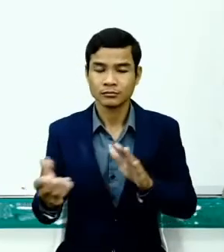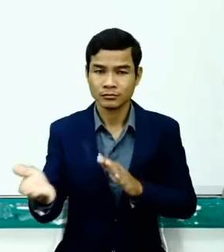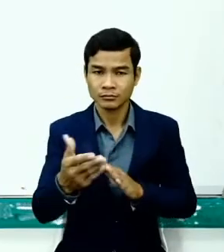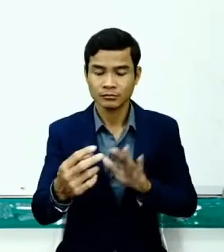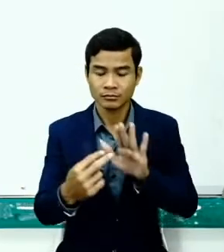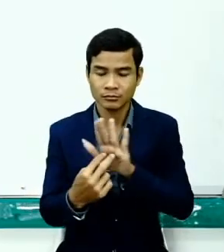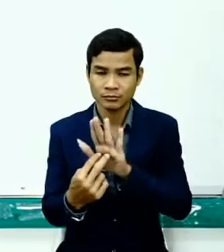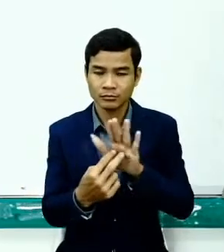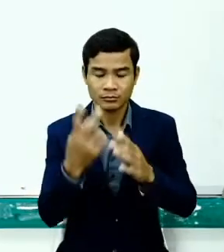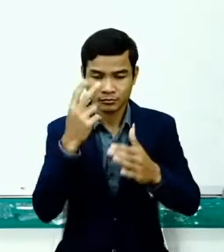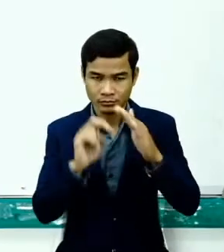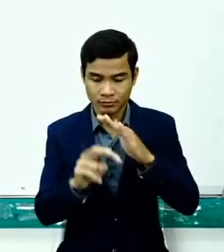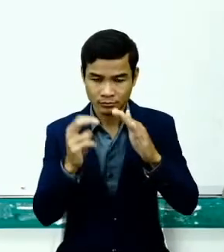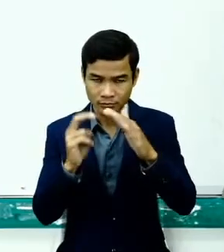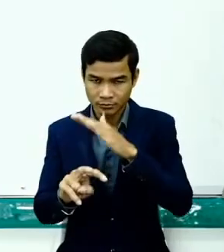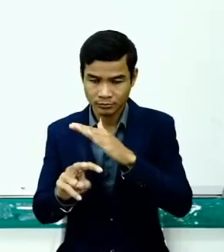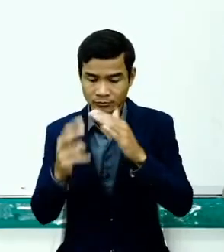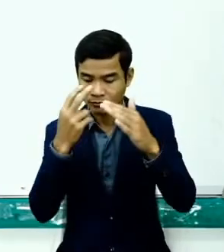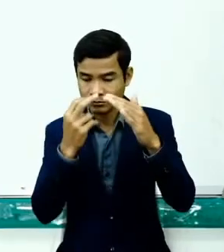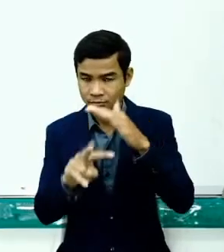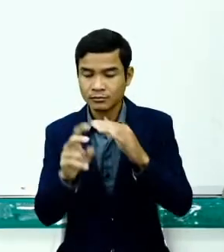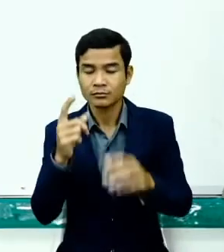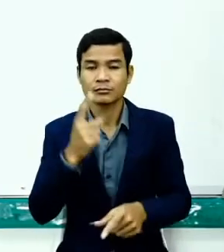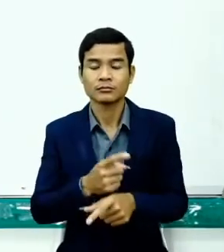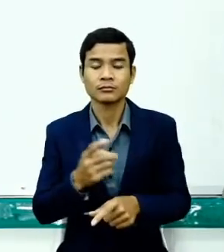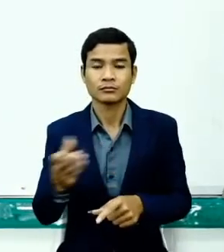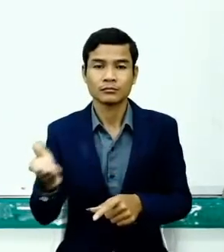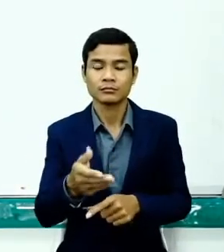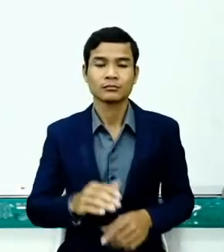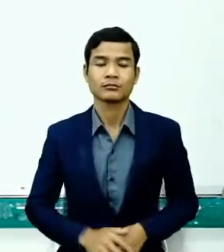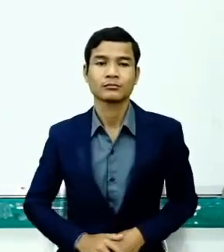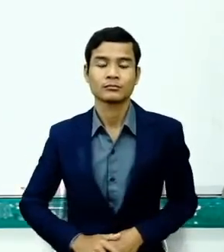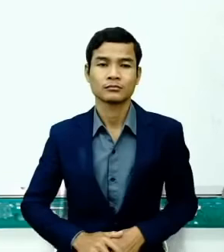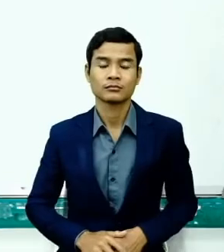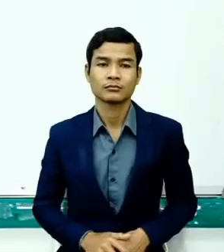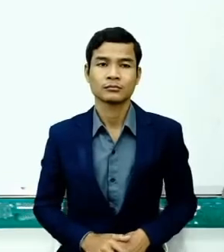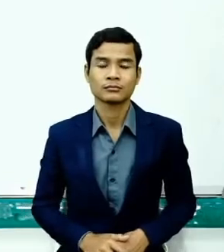ទុះទាយហើយកូនត្រៀមខ្លួនទុះទាយឲ្យបានត្រឹមត្រូវ